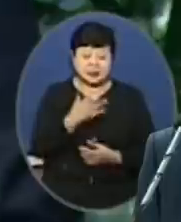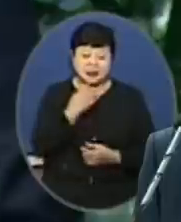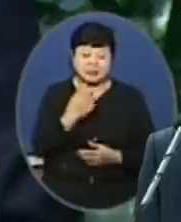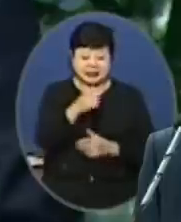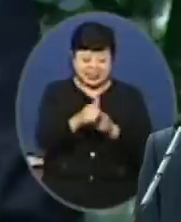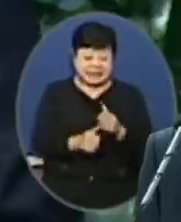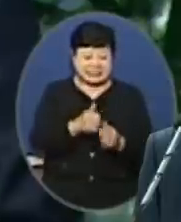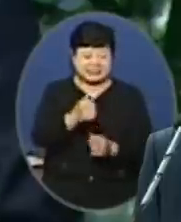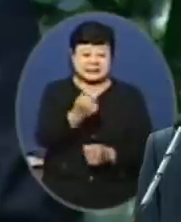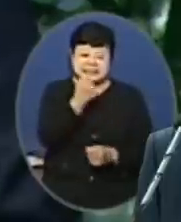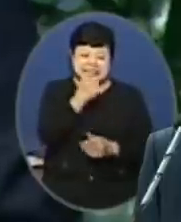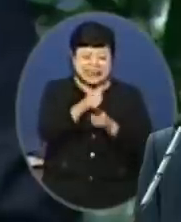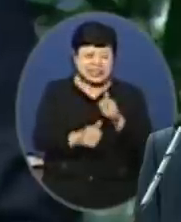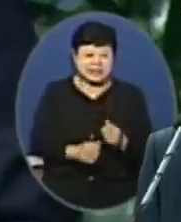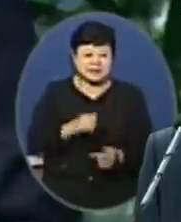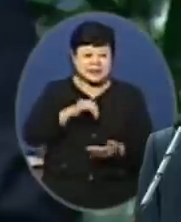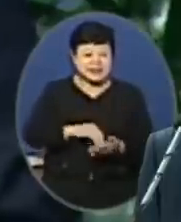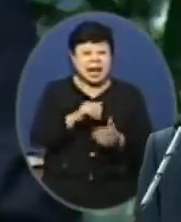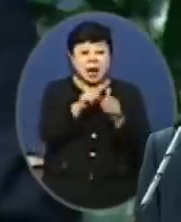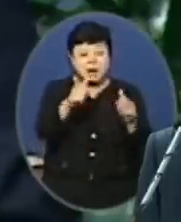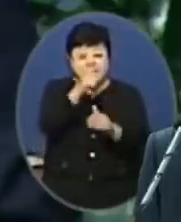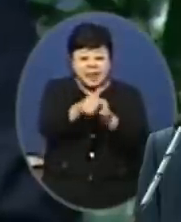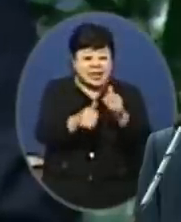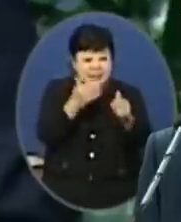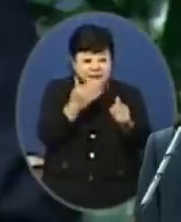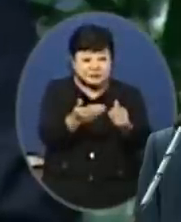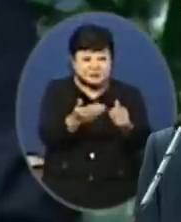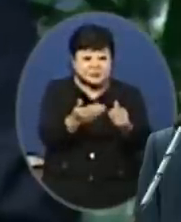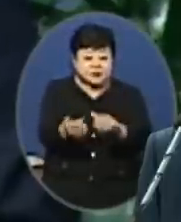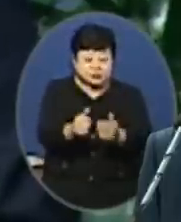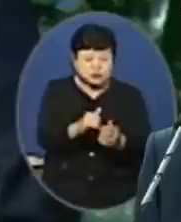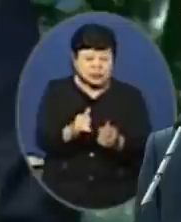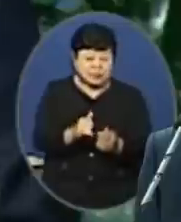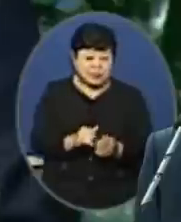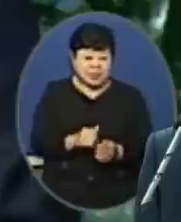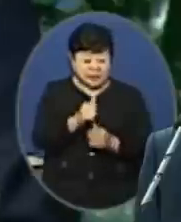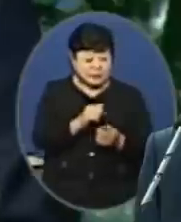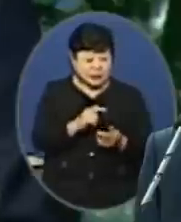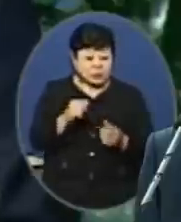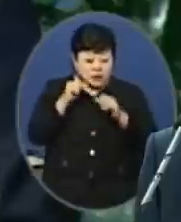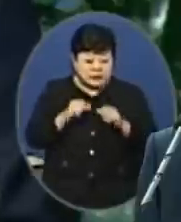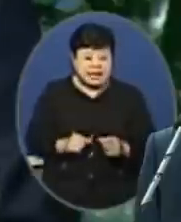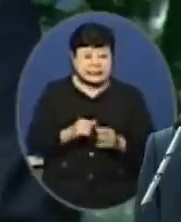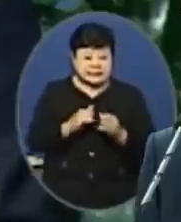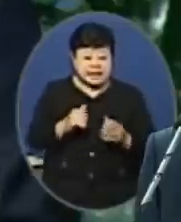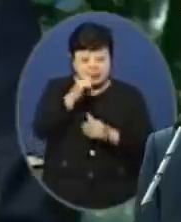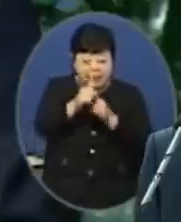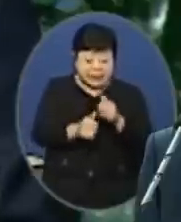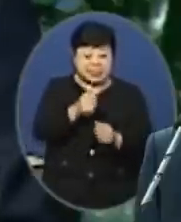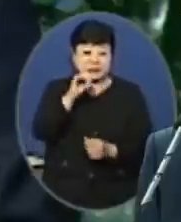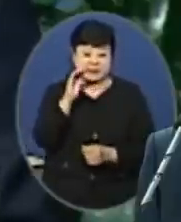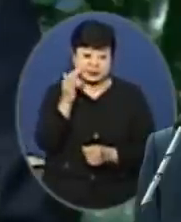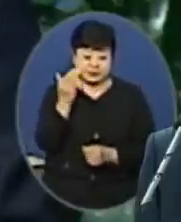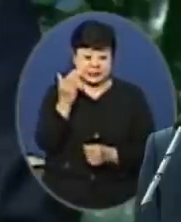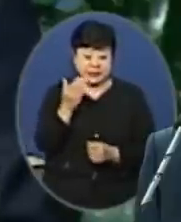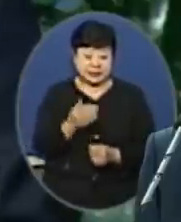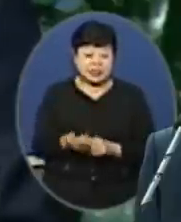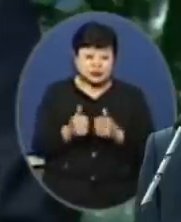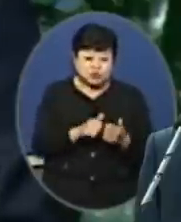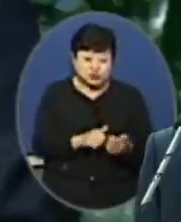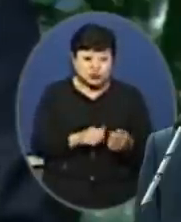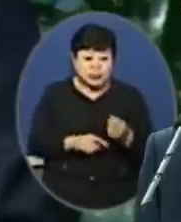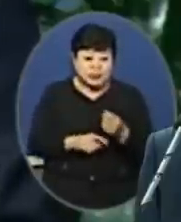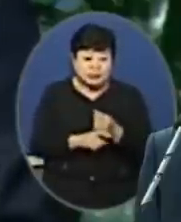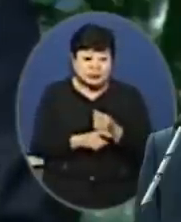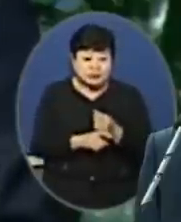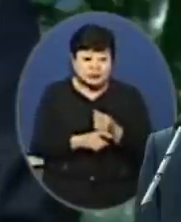아브라함의 하나님, 이삭의 하나님, 야곱의 하나님은 죽은 자의 하나님이 아니라 산 자의 하나님이십니다. 죽는다는